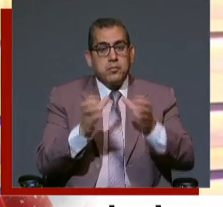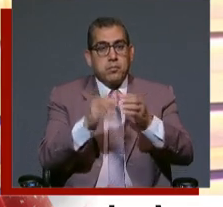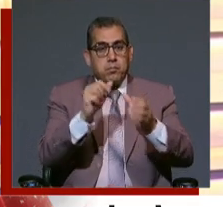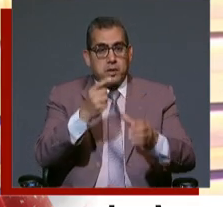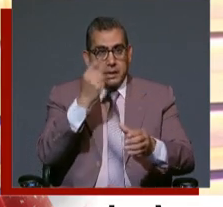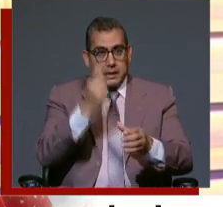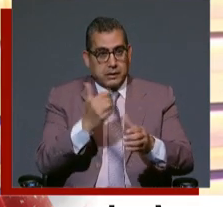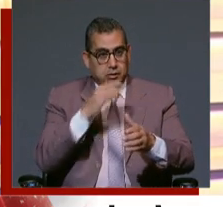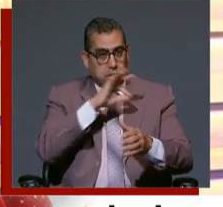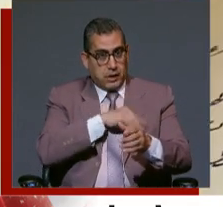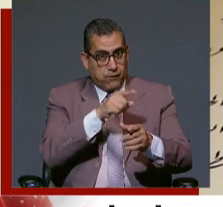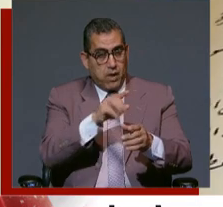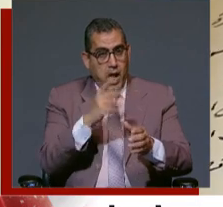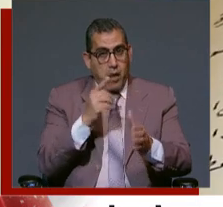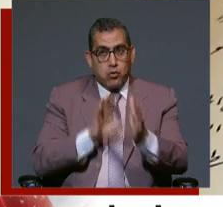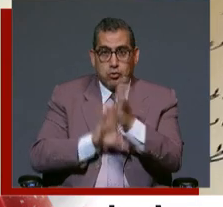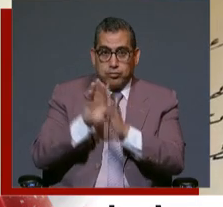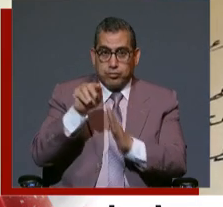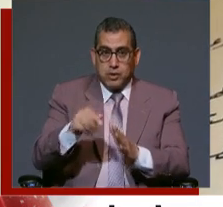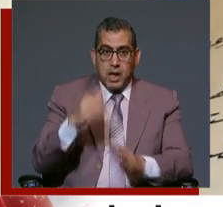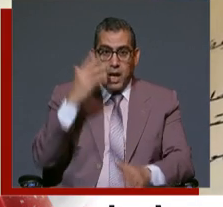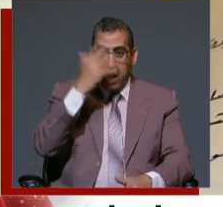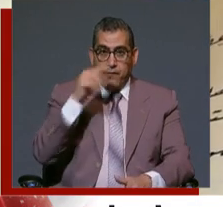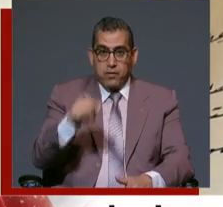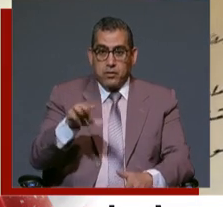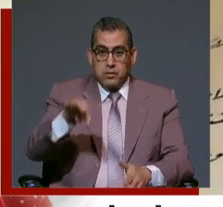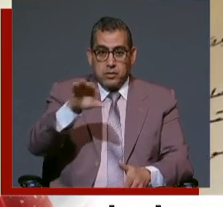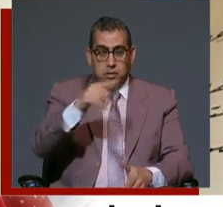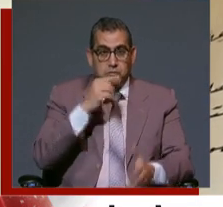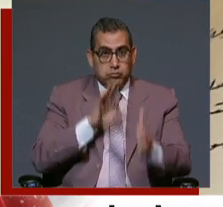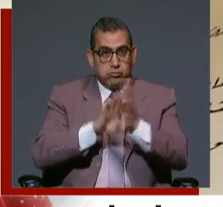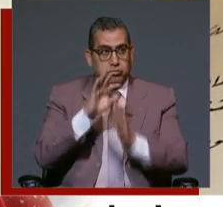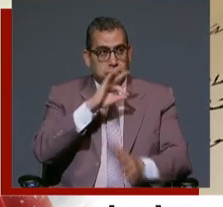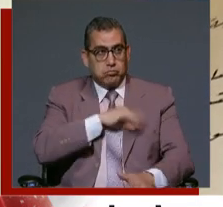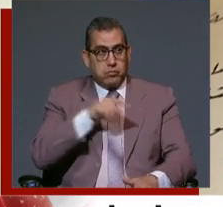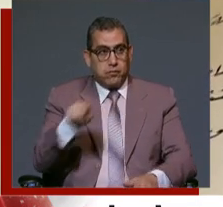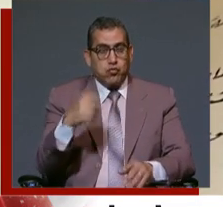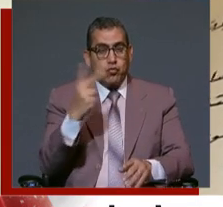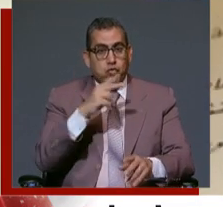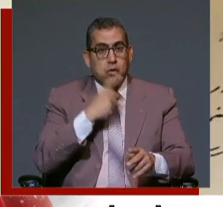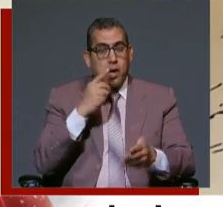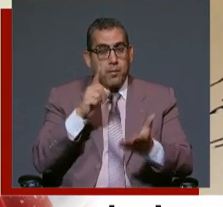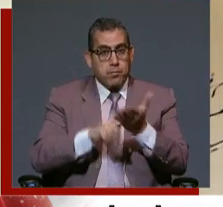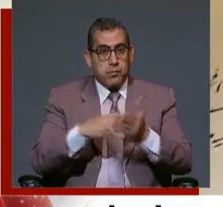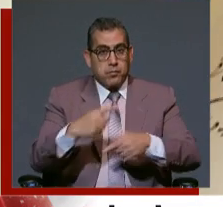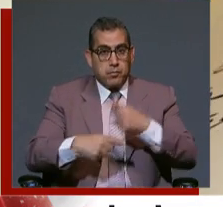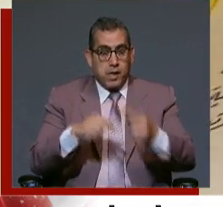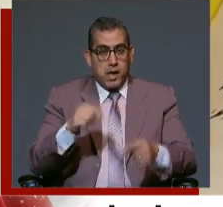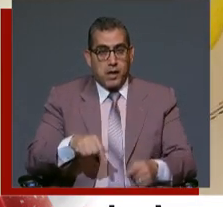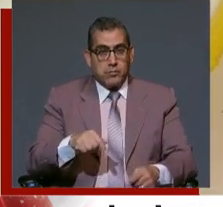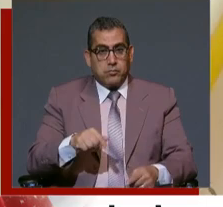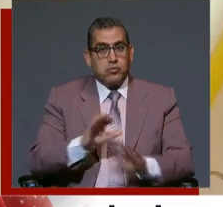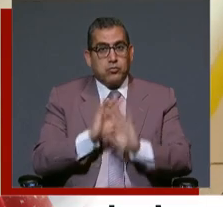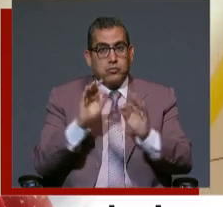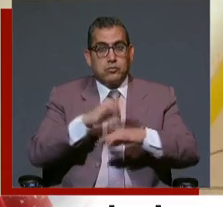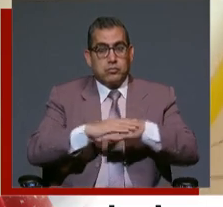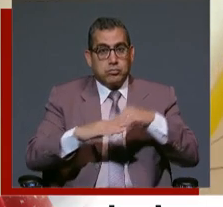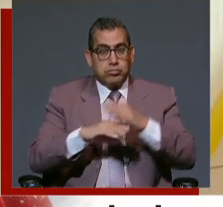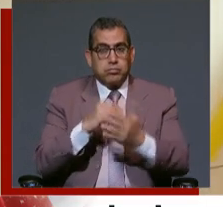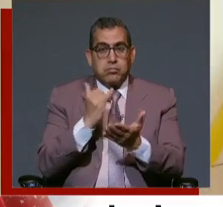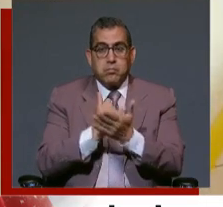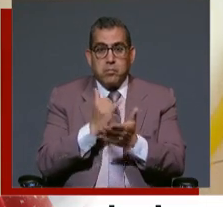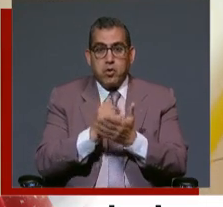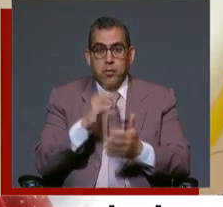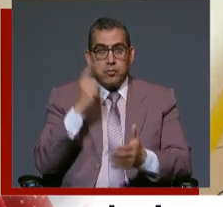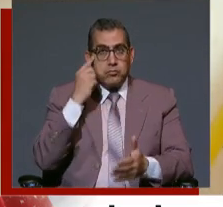كذلك لصالح التنمية في هذه الدول الإفريقية، وبالتالي أن تبنى المسألة على